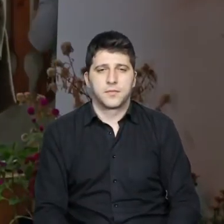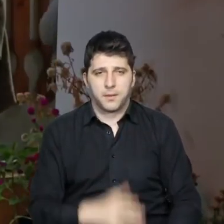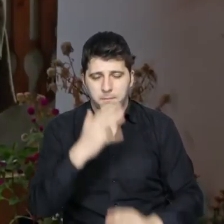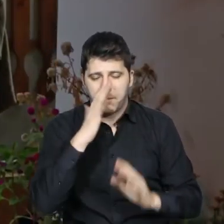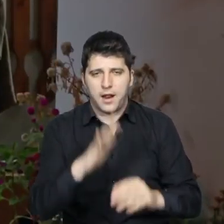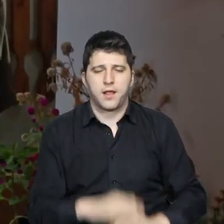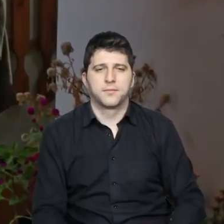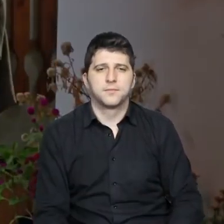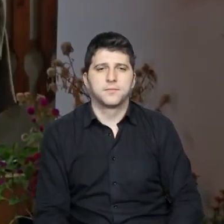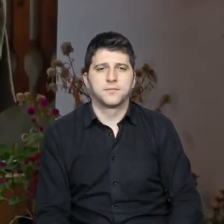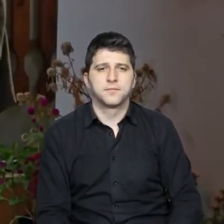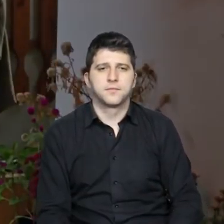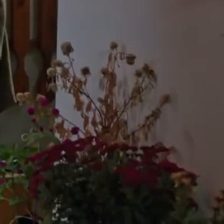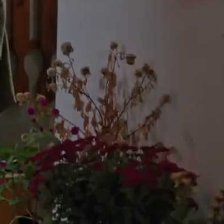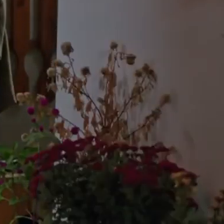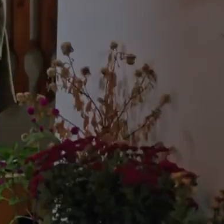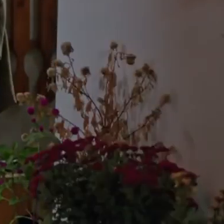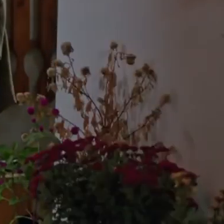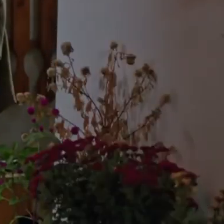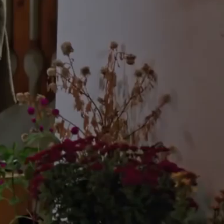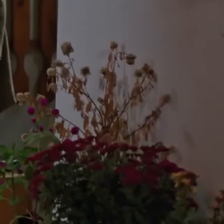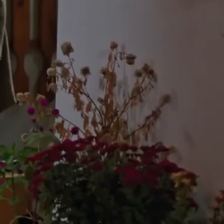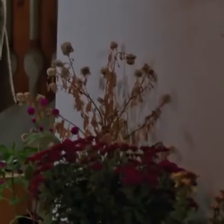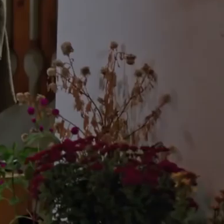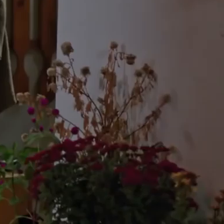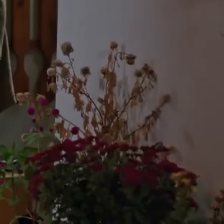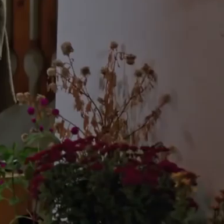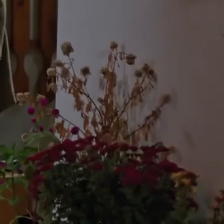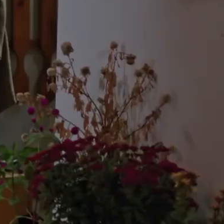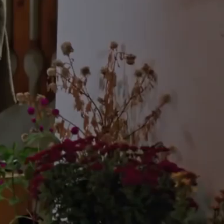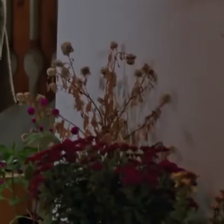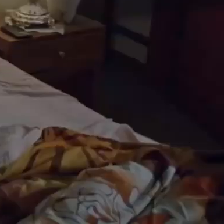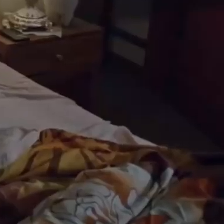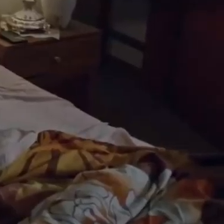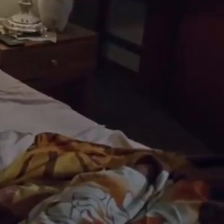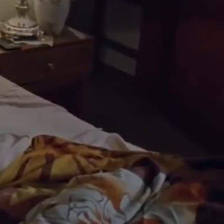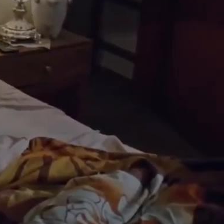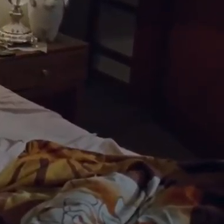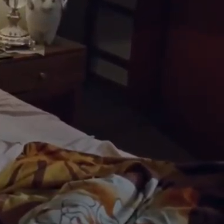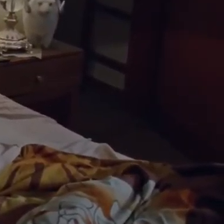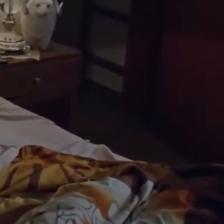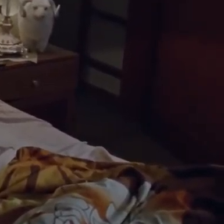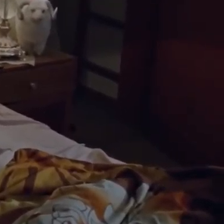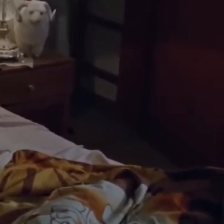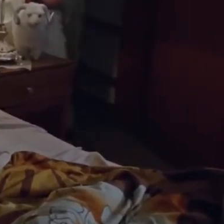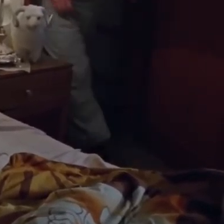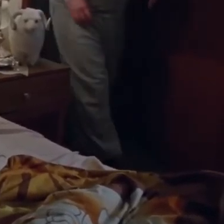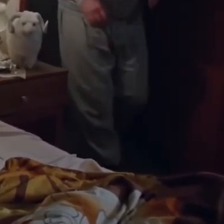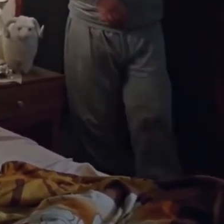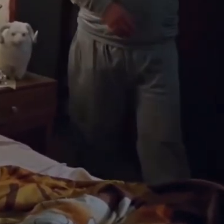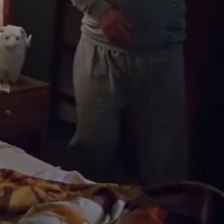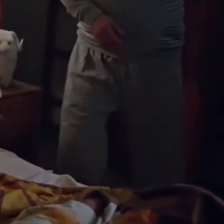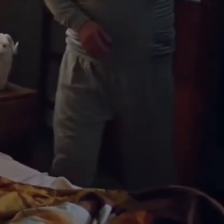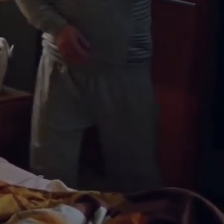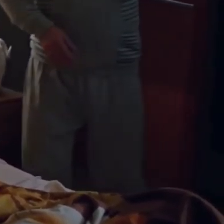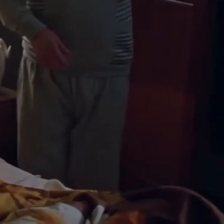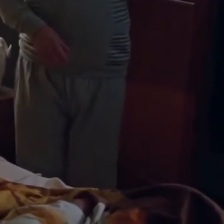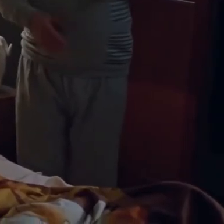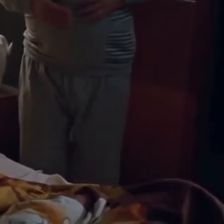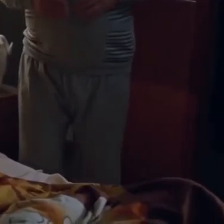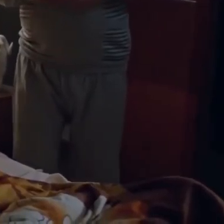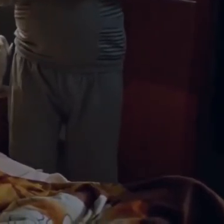bekle. Mantosunu duvardaki askıya asıp gitti. Yatak odasına geri döndü. Ellerini